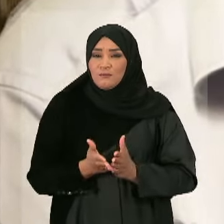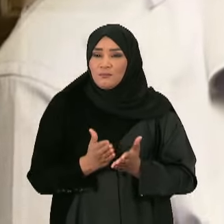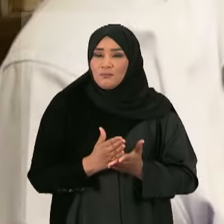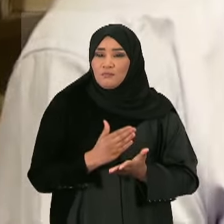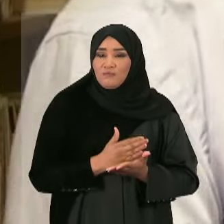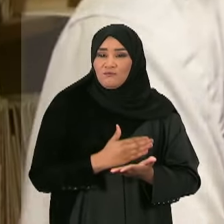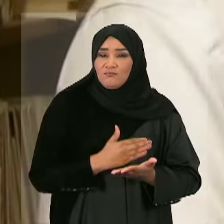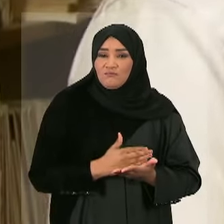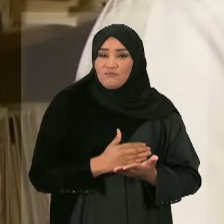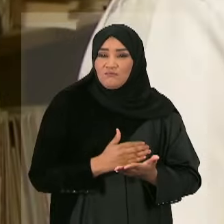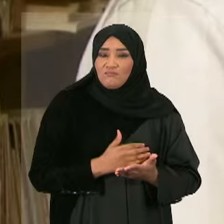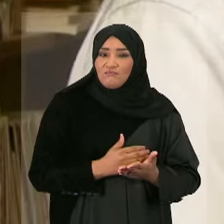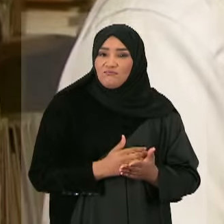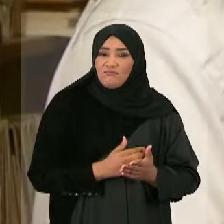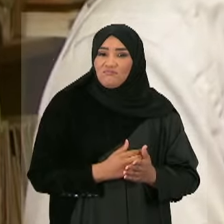كل